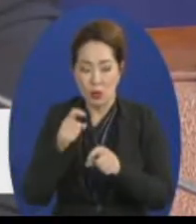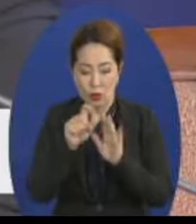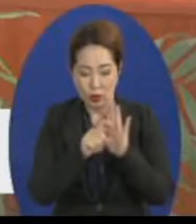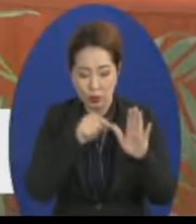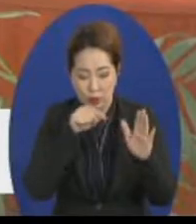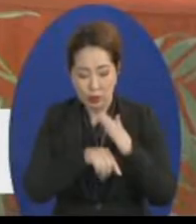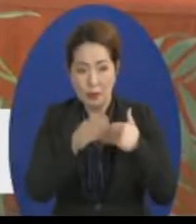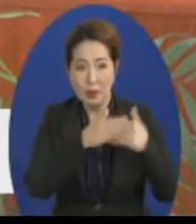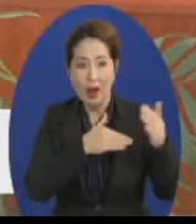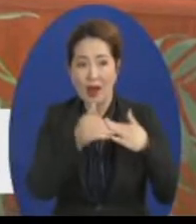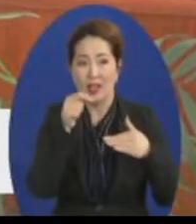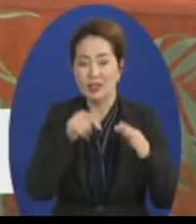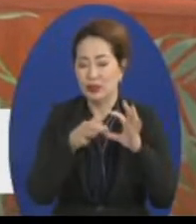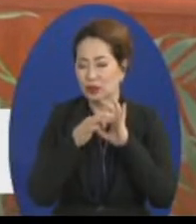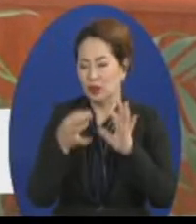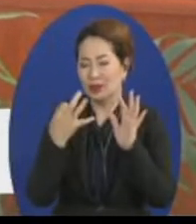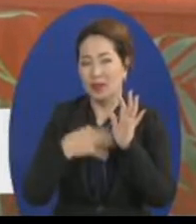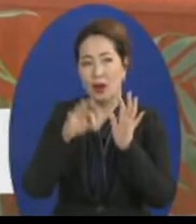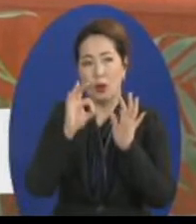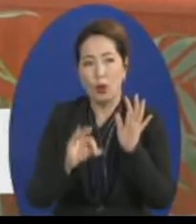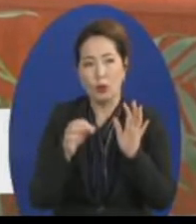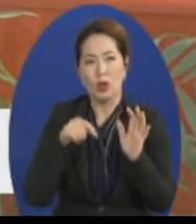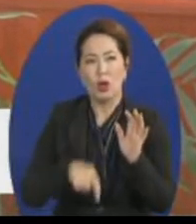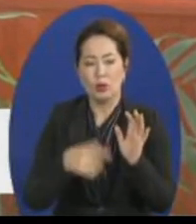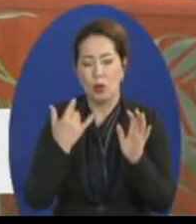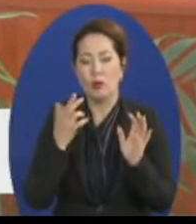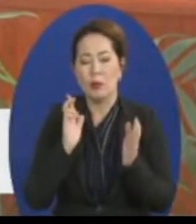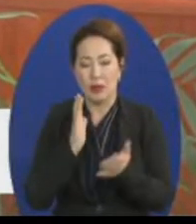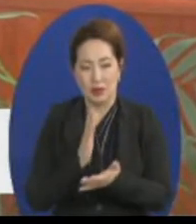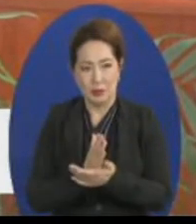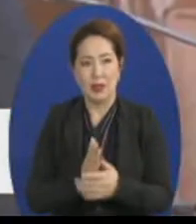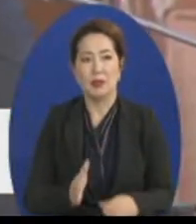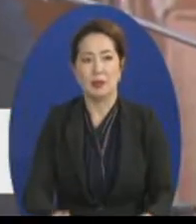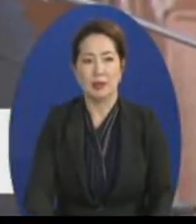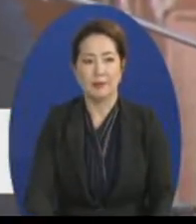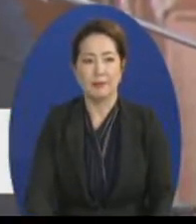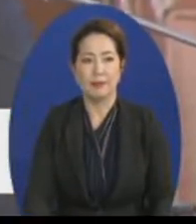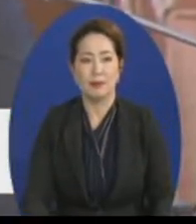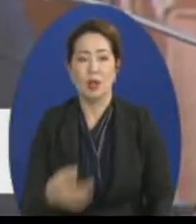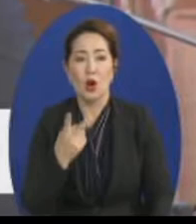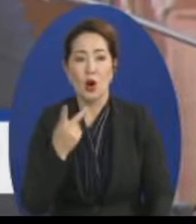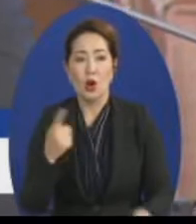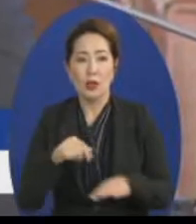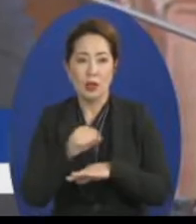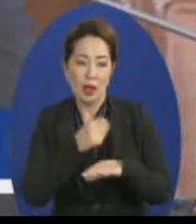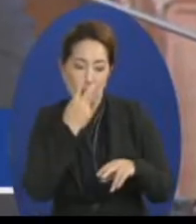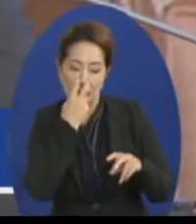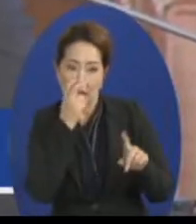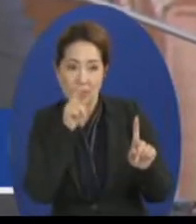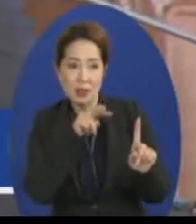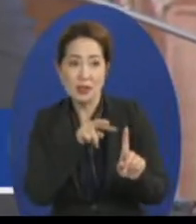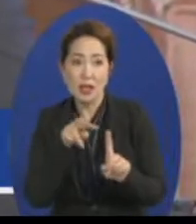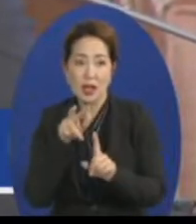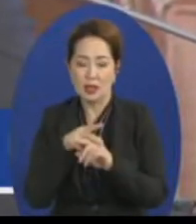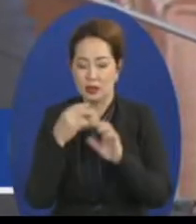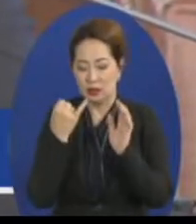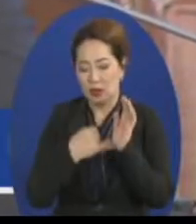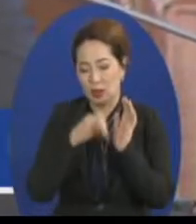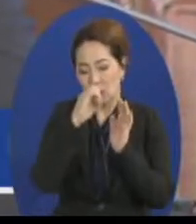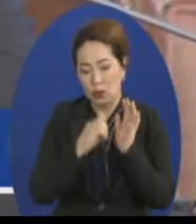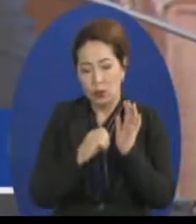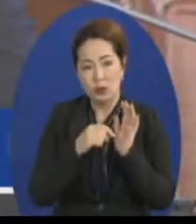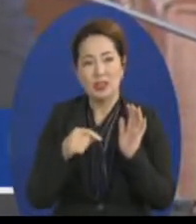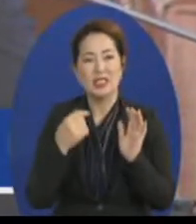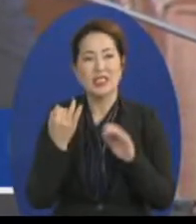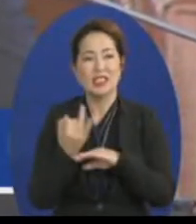байгаа орон сууцны барилгуудын 80% нь Улаанбаатарт ногдож байгаа юм. 21 аймгийг харж үзэхэд бол үндсэндээ нэг 60%